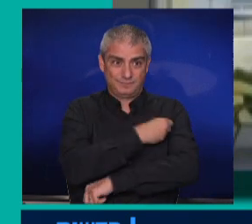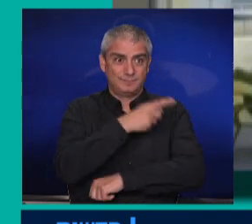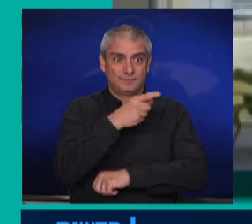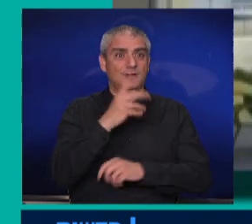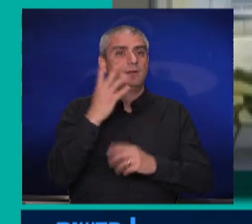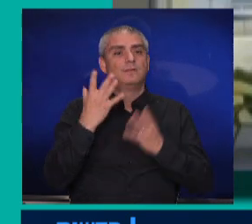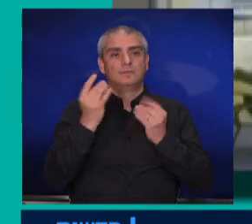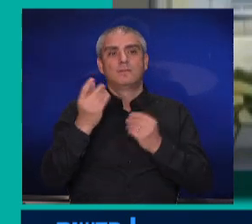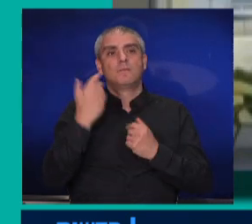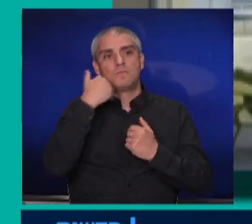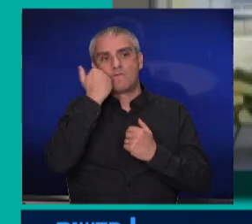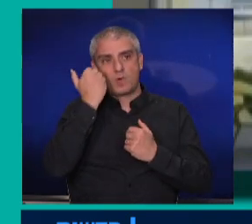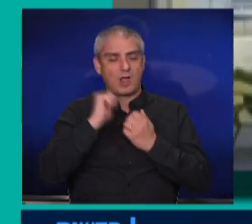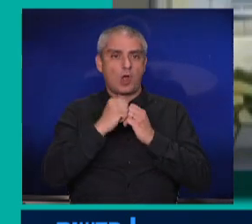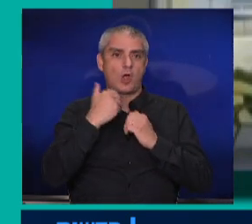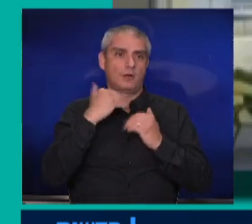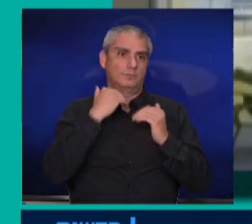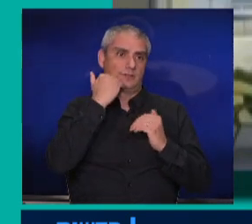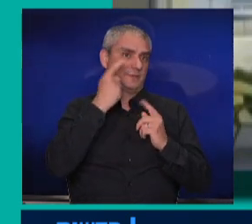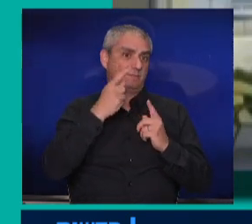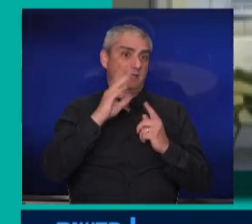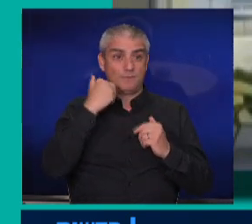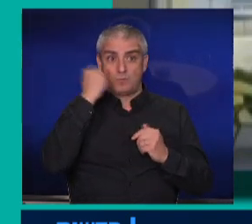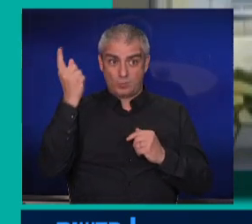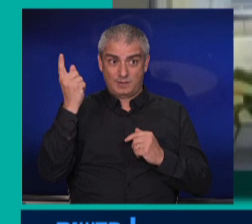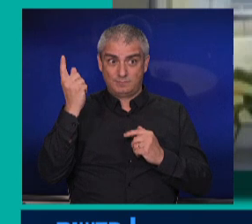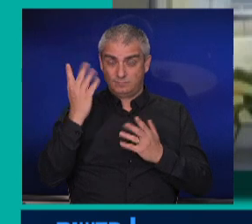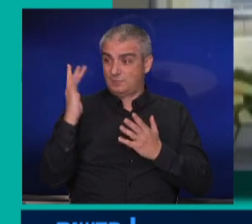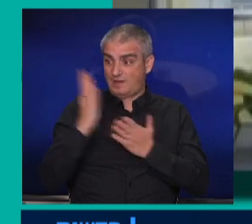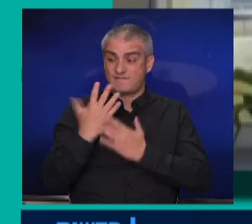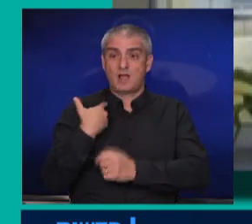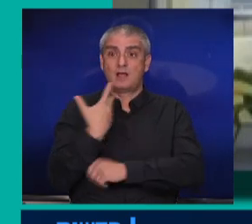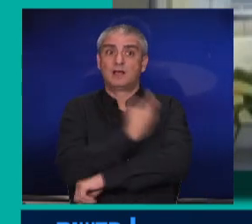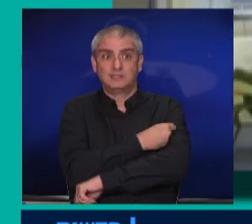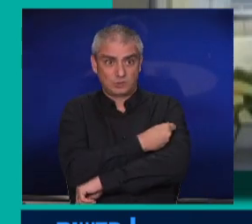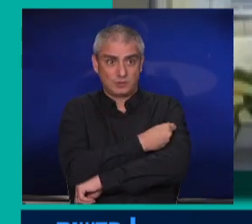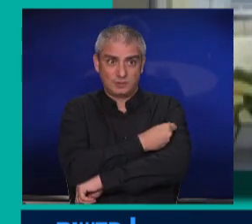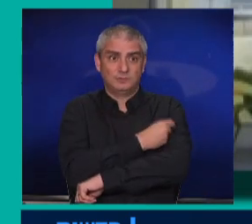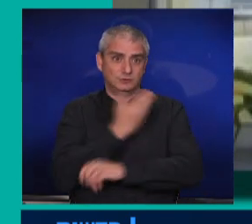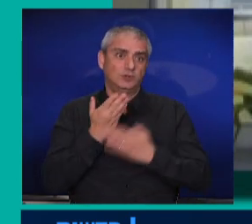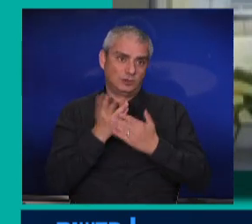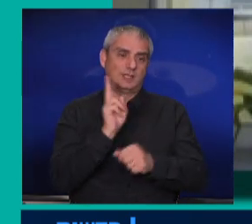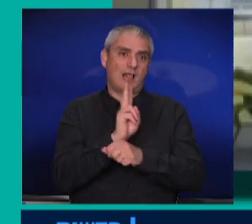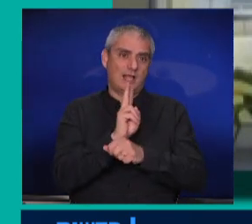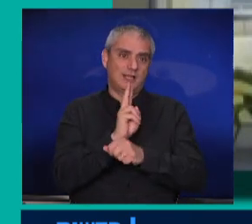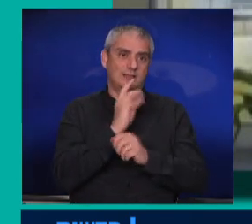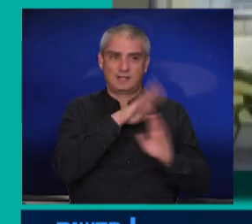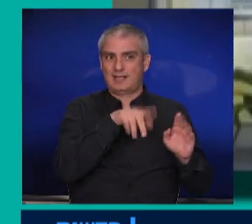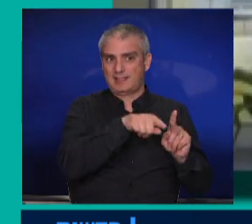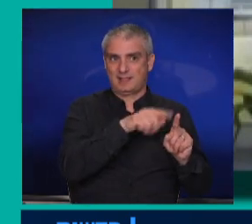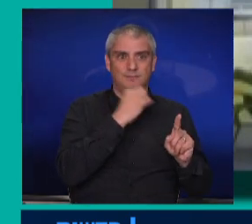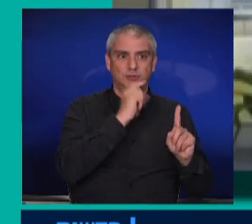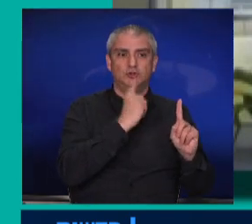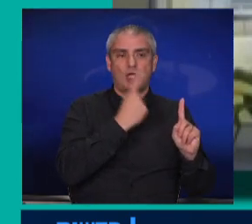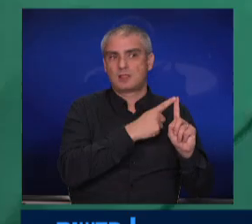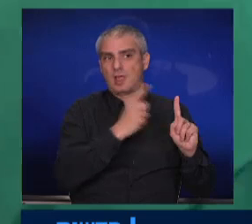or teenage family members. And so if those adults and teenagers are vaccinated, then that helps protect those